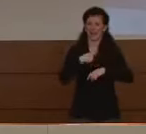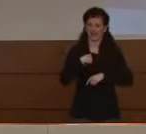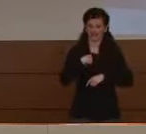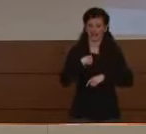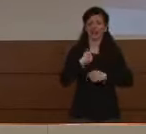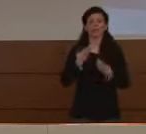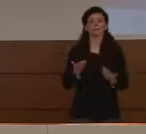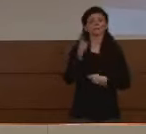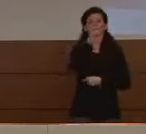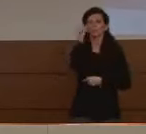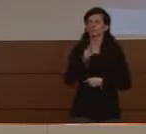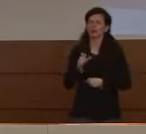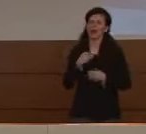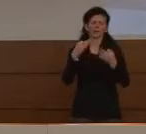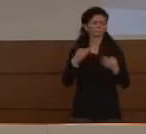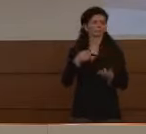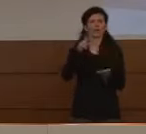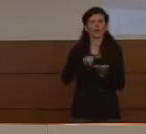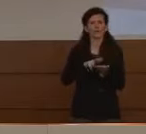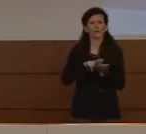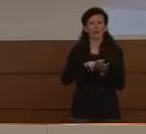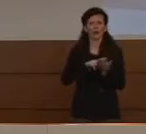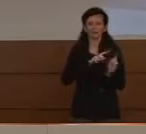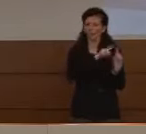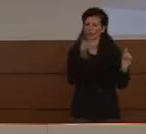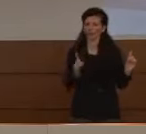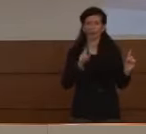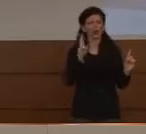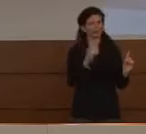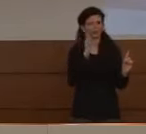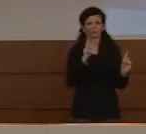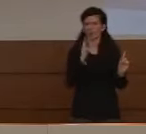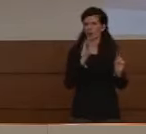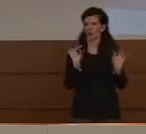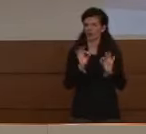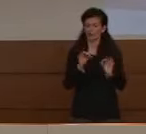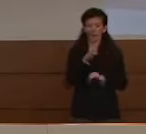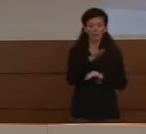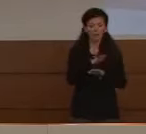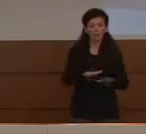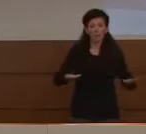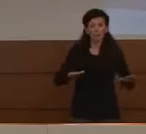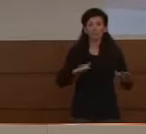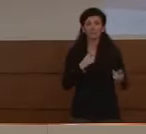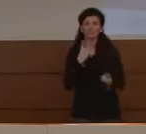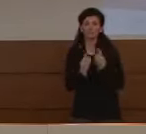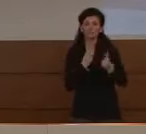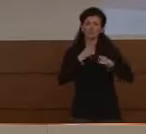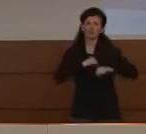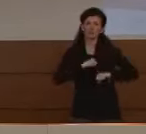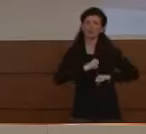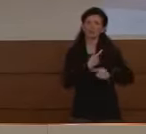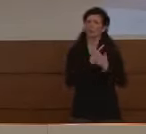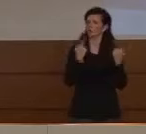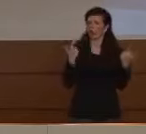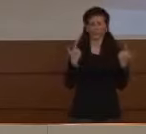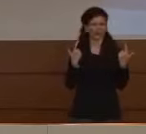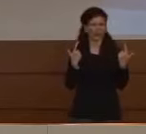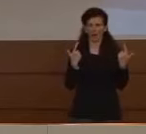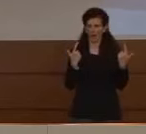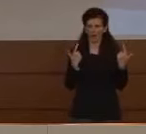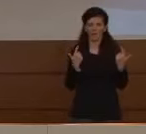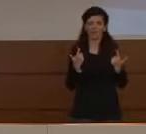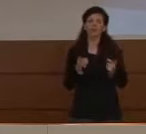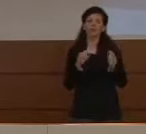confermato che non ci sono decessi che non ci sono bambini in condizioni gravi e il dato che quando